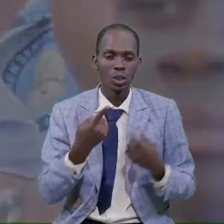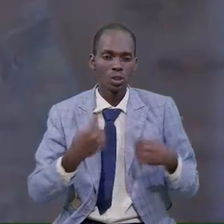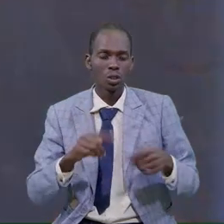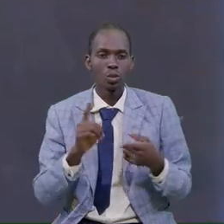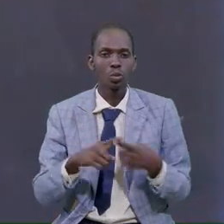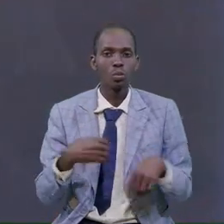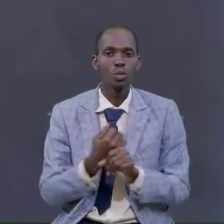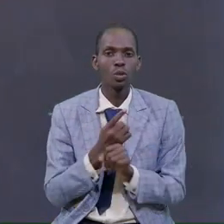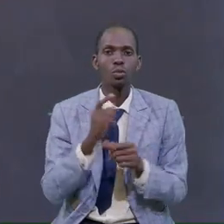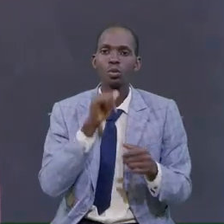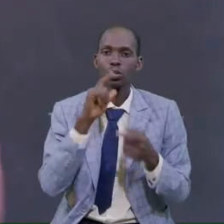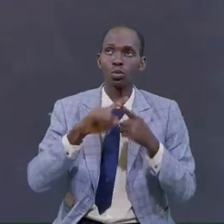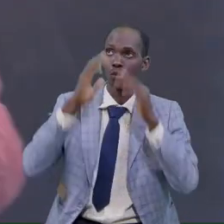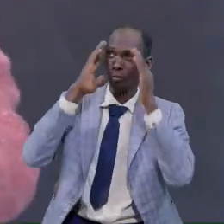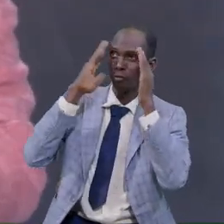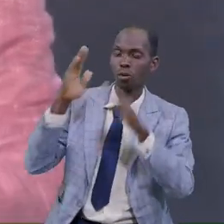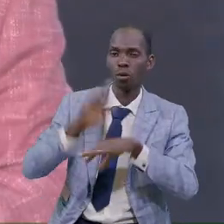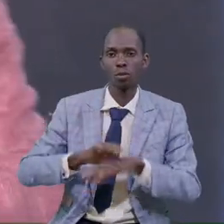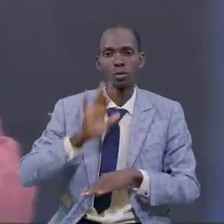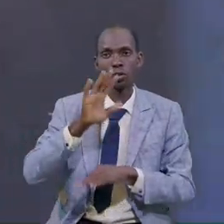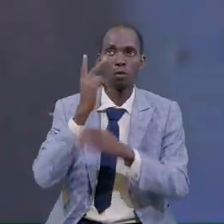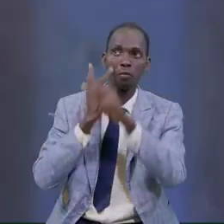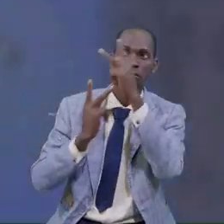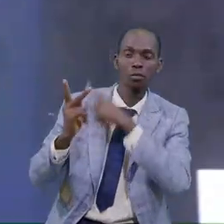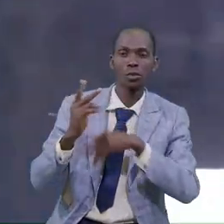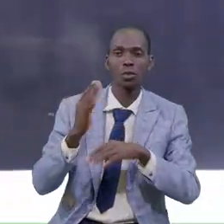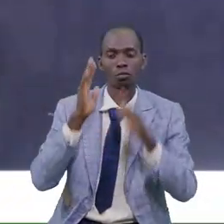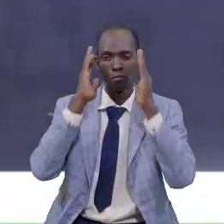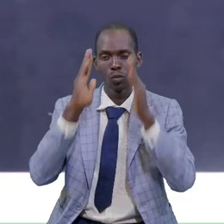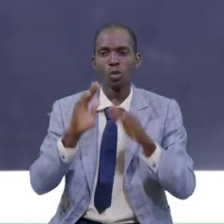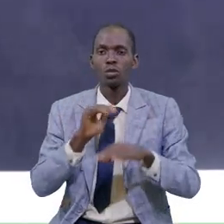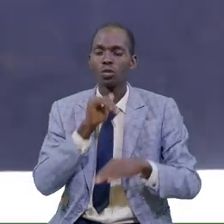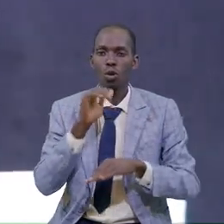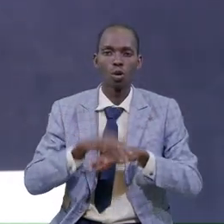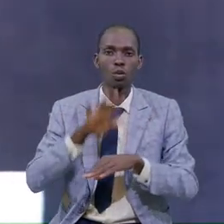de notre vision, de notre objectif, et nous détourne